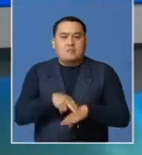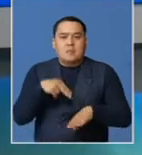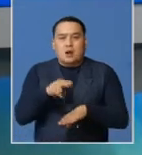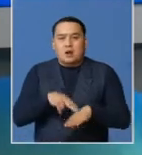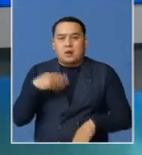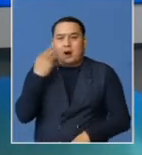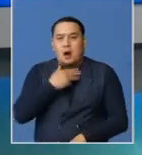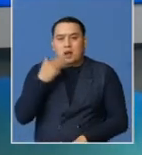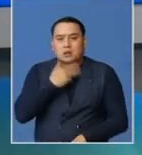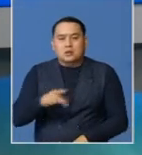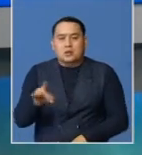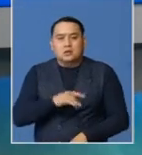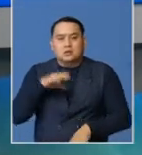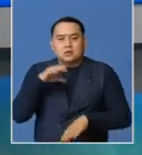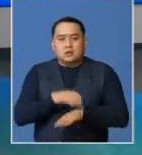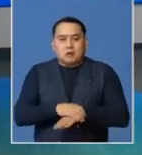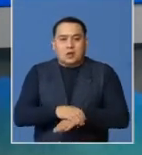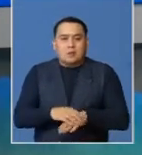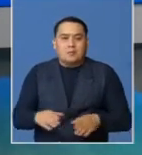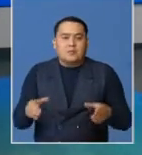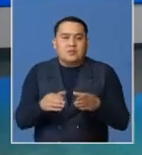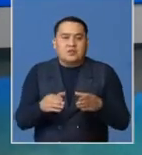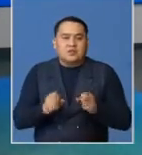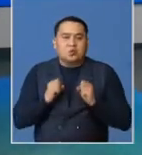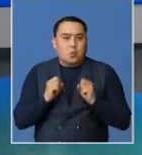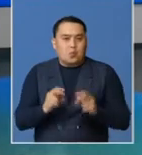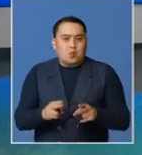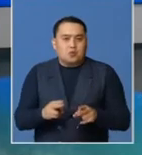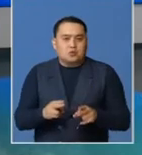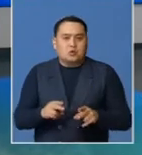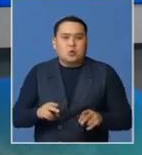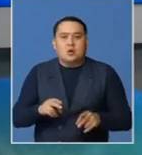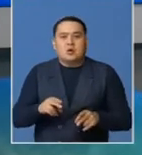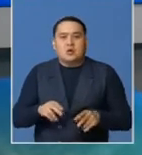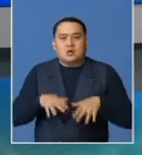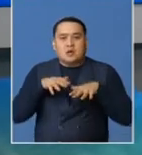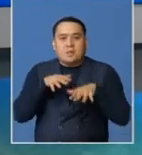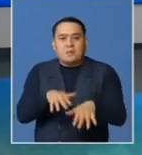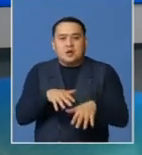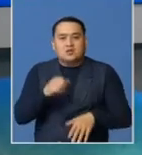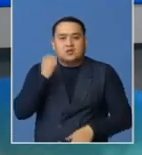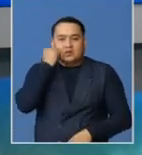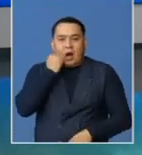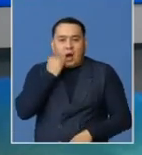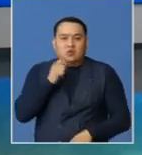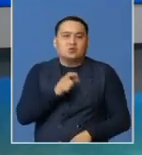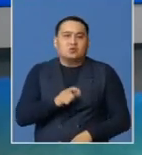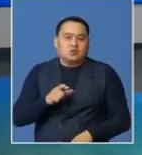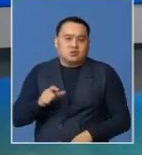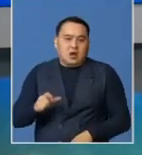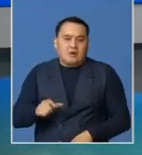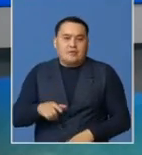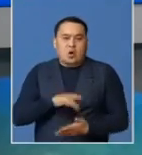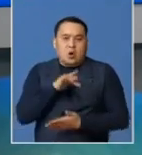Полицейские Каратальского района задержали преступную троицу, подозреваемую в совершении разбойного нападения на пожилую